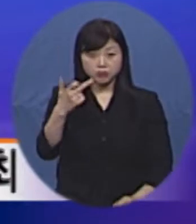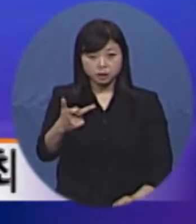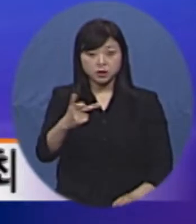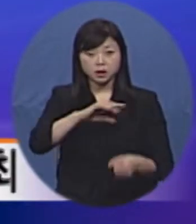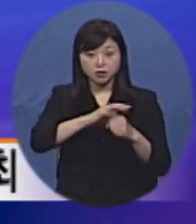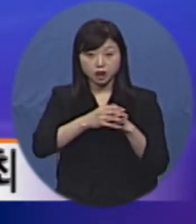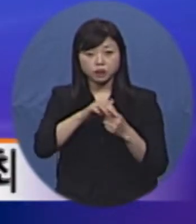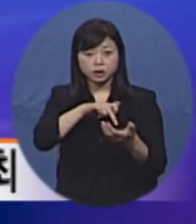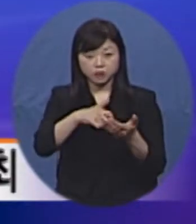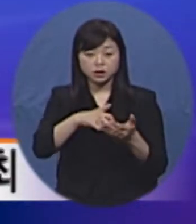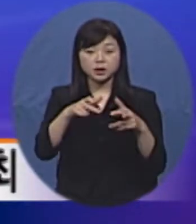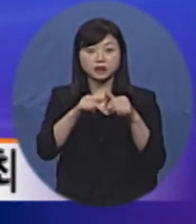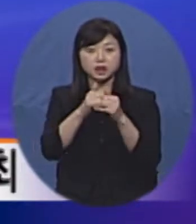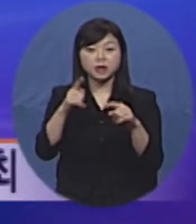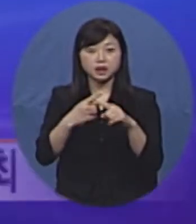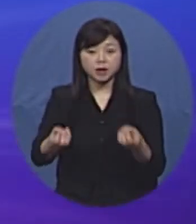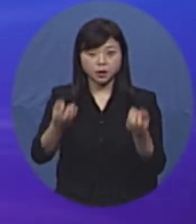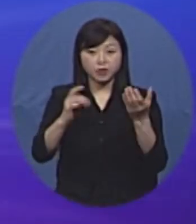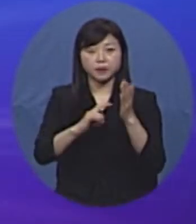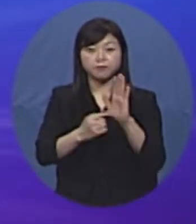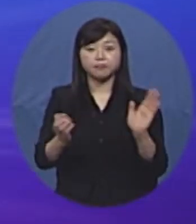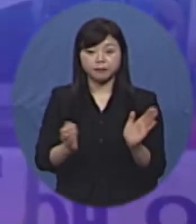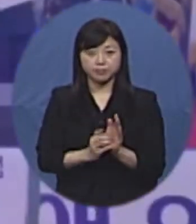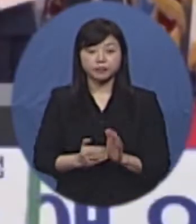대구 지체장애인 대회를 열었습니다.